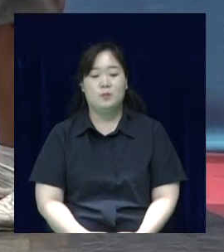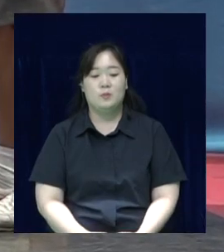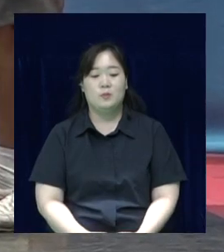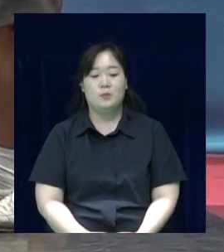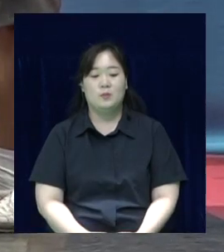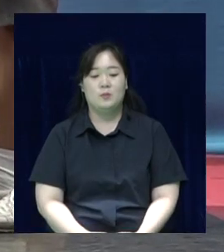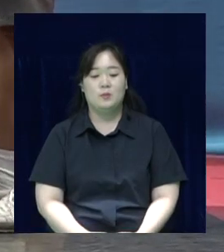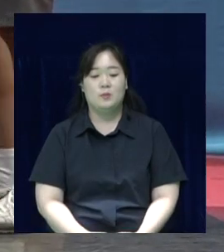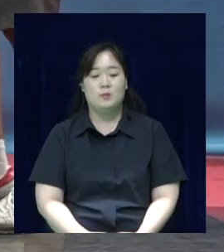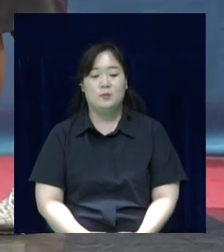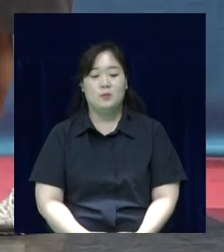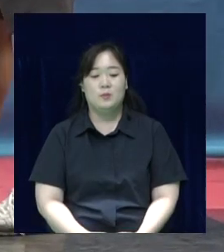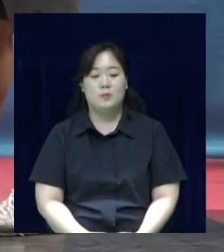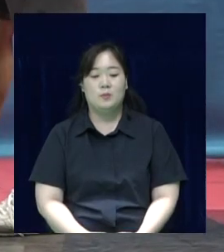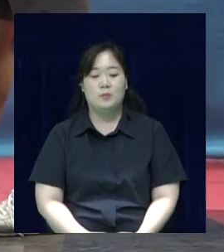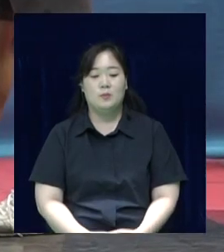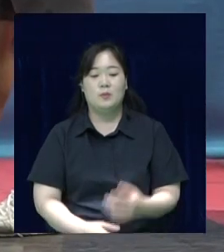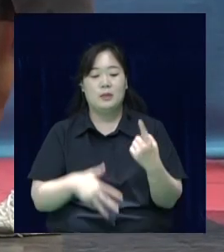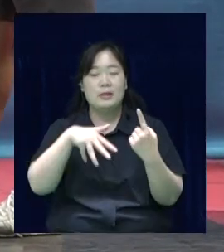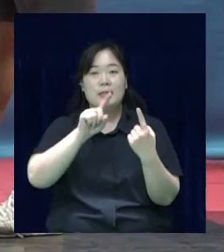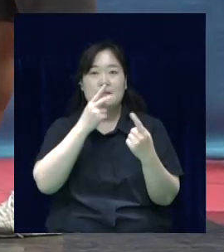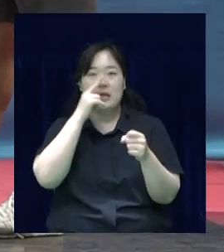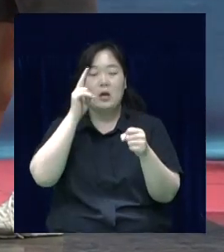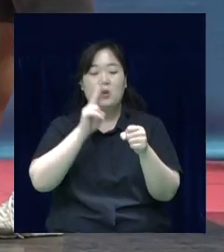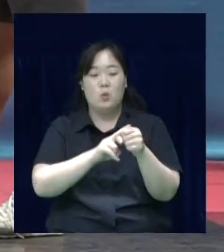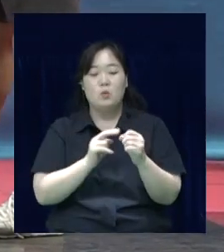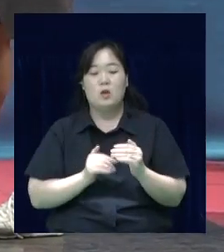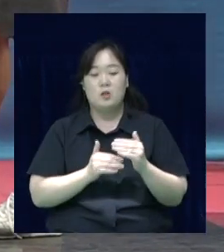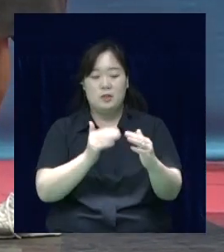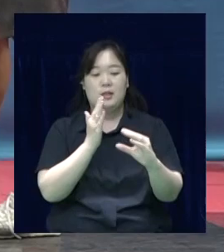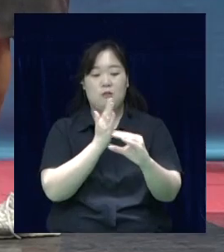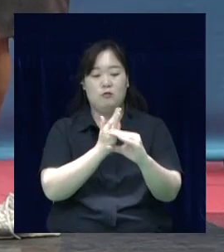자, 1차 시도 진행이 되고 있습니다.